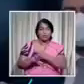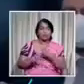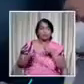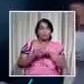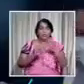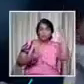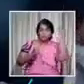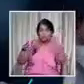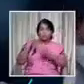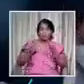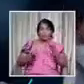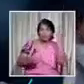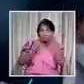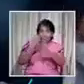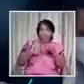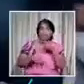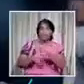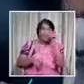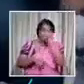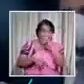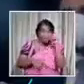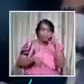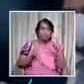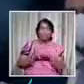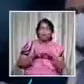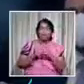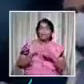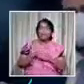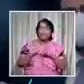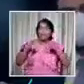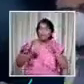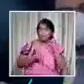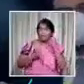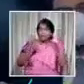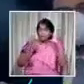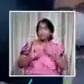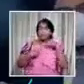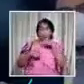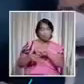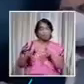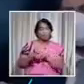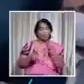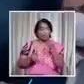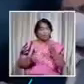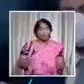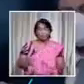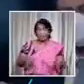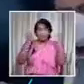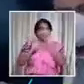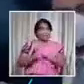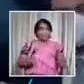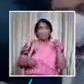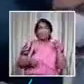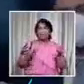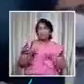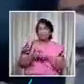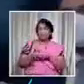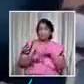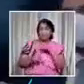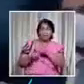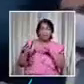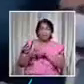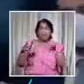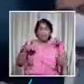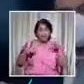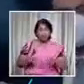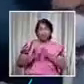එනවා ප්‍රේෂණ ආවනම් මාසෙට ඩොලර් මිලියන 650ක් විතර එනවා එහෙනම් බඩමිල මෙච්චර උරට යන්නේ නැහැ ඒ මුරට කී නැත්තම් අද